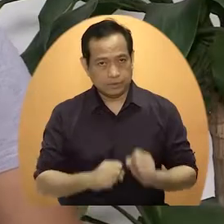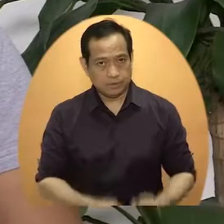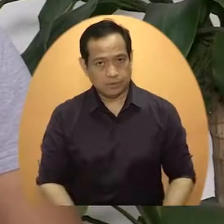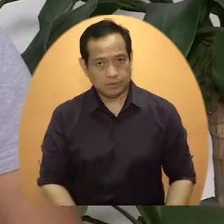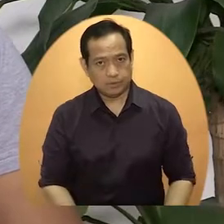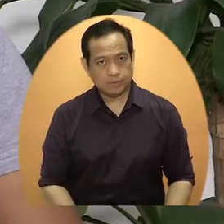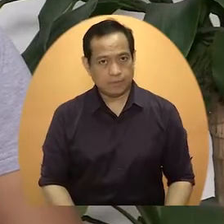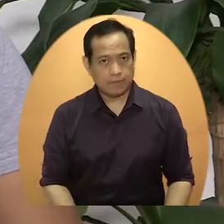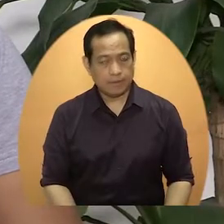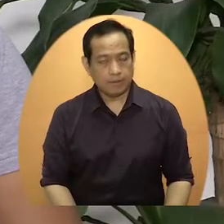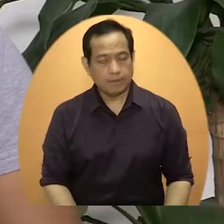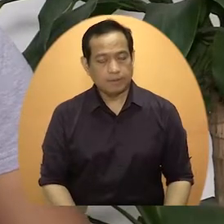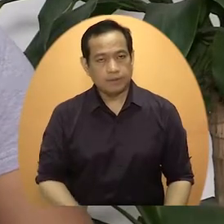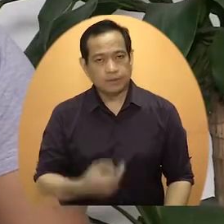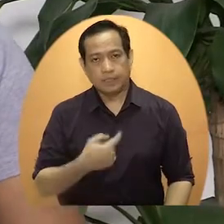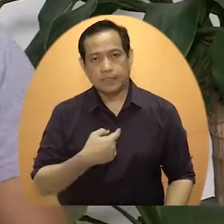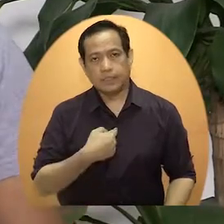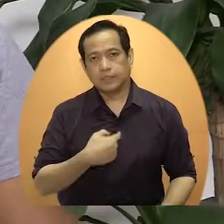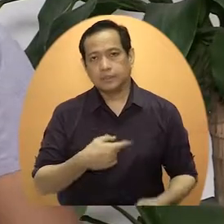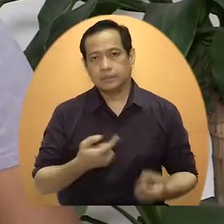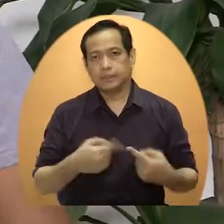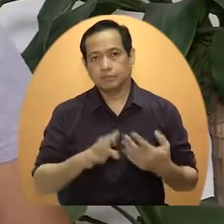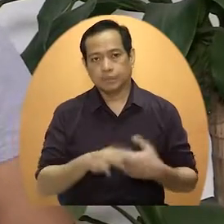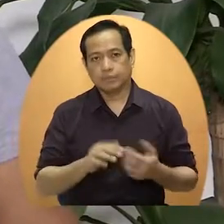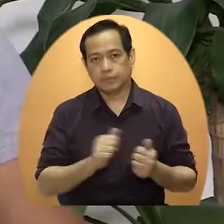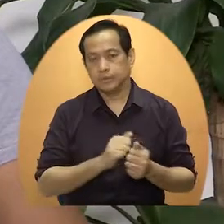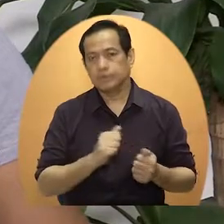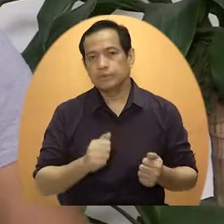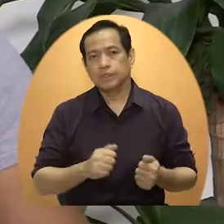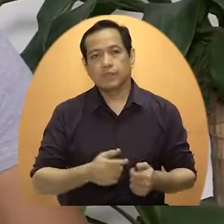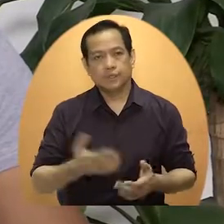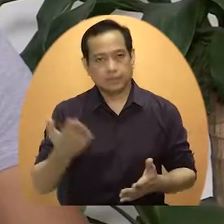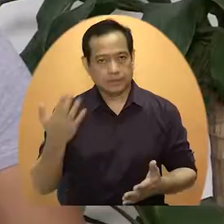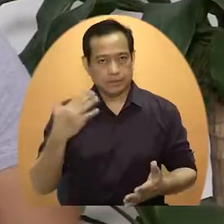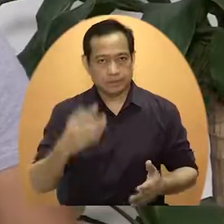para bumalik na yung buhay ko, magandang buhay.